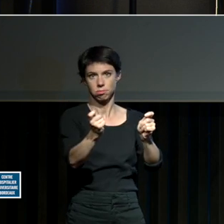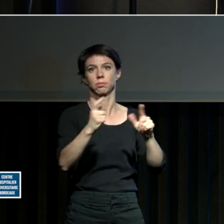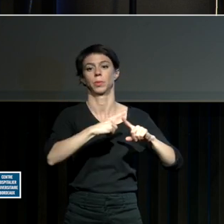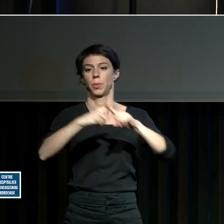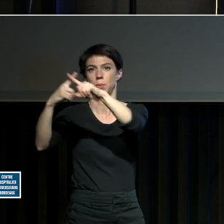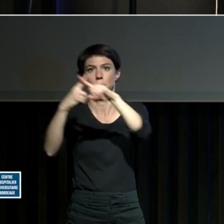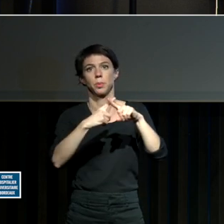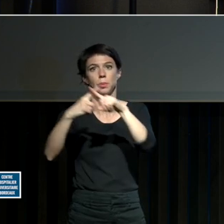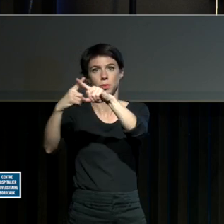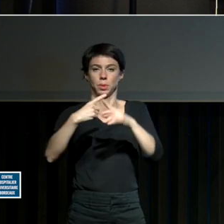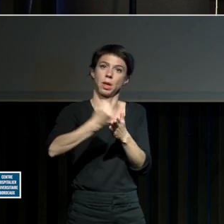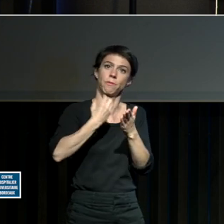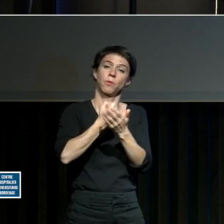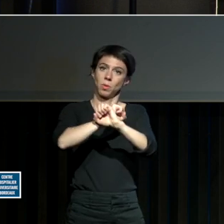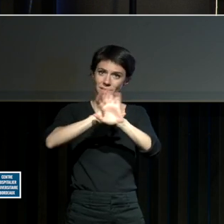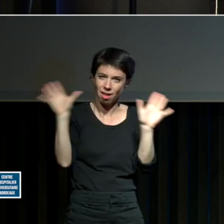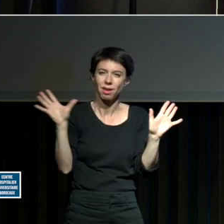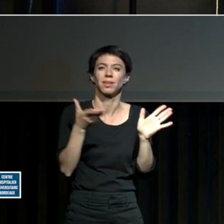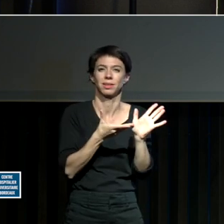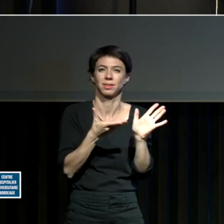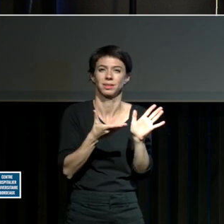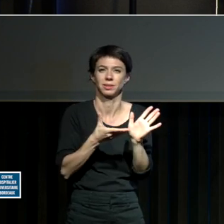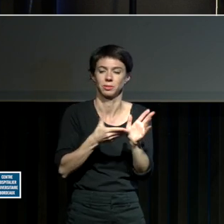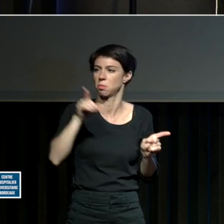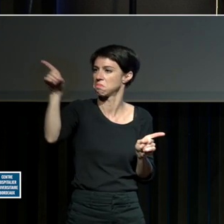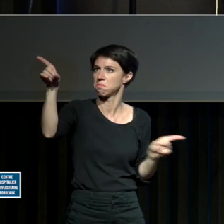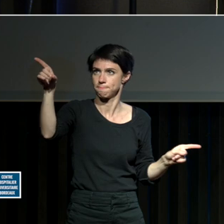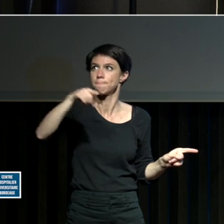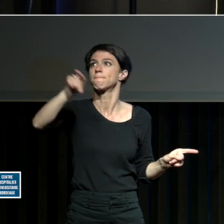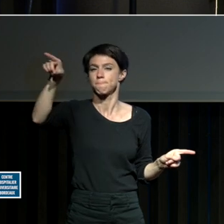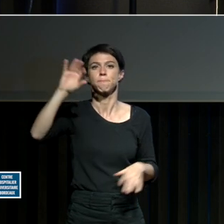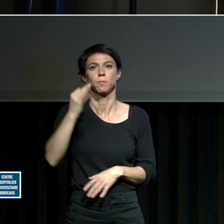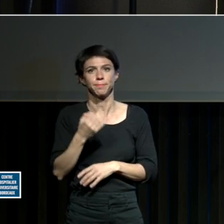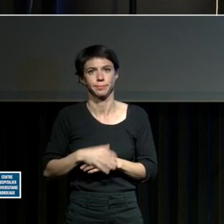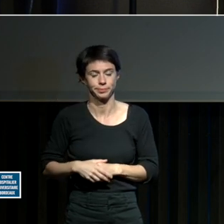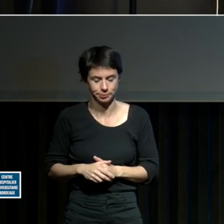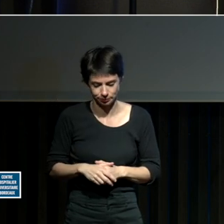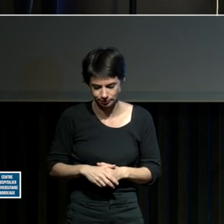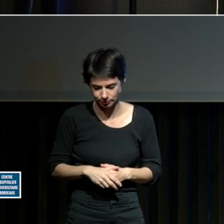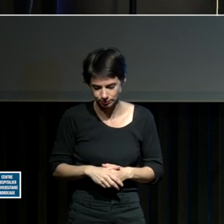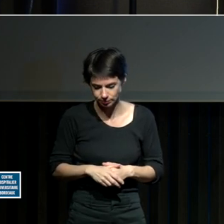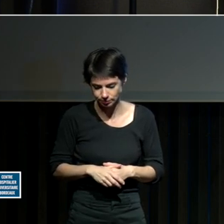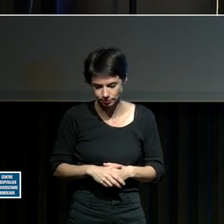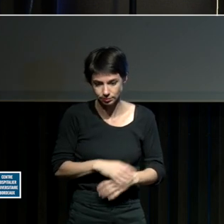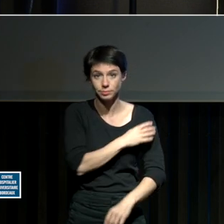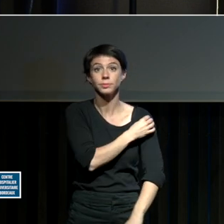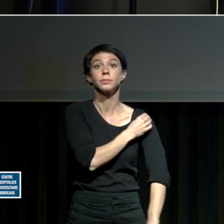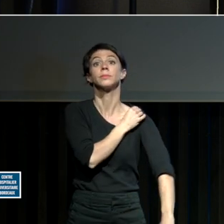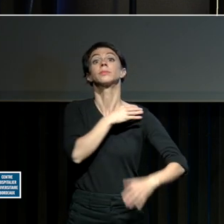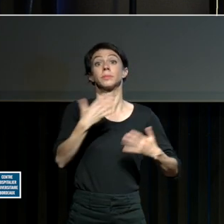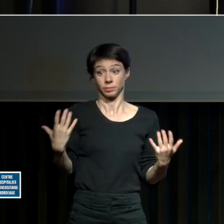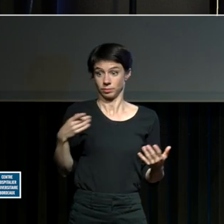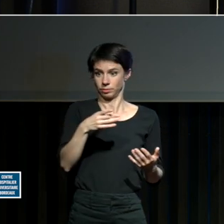pouvoir distinguer l'usage normal d'un usage donc plus problématique. Et donc, dans le cadre du